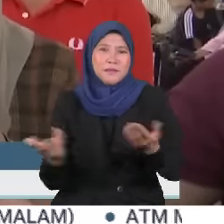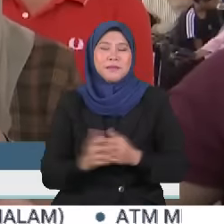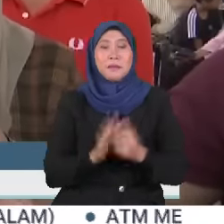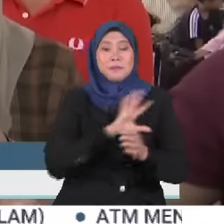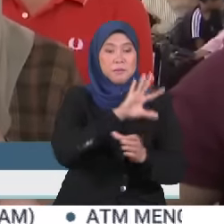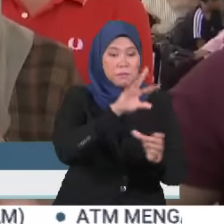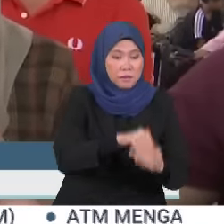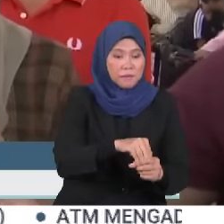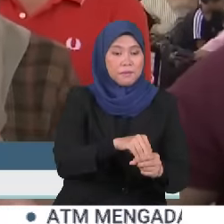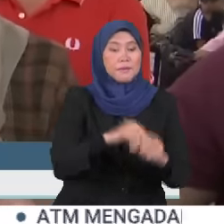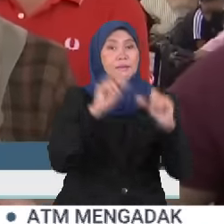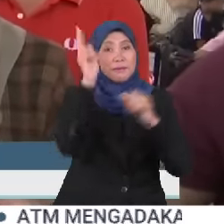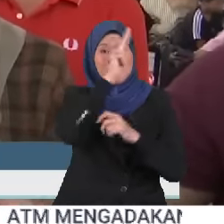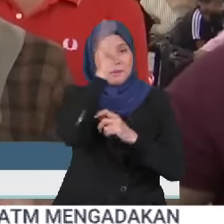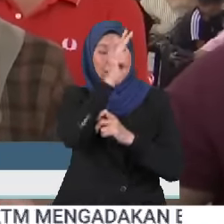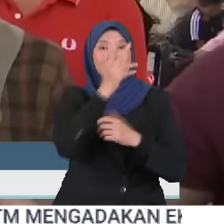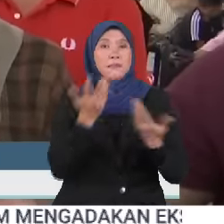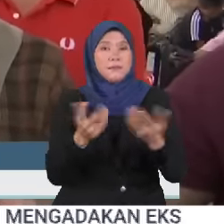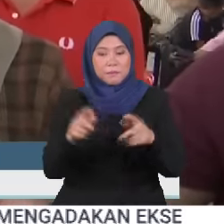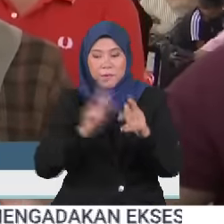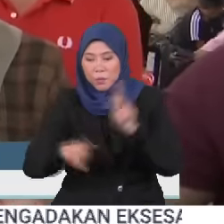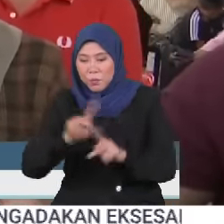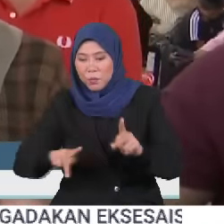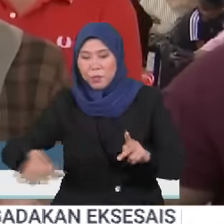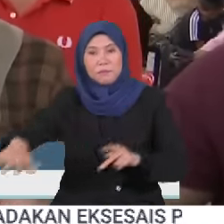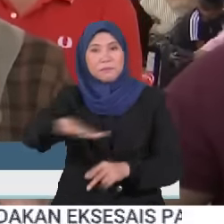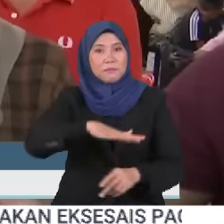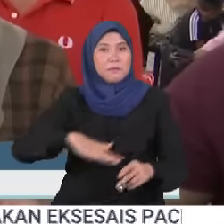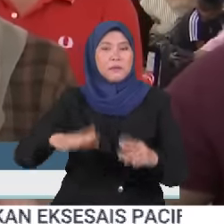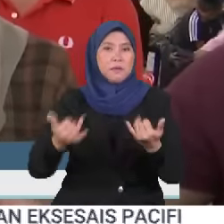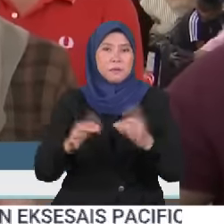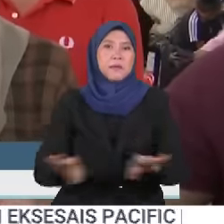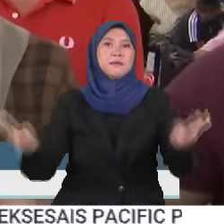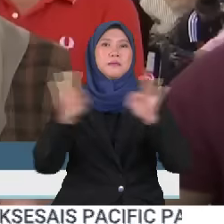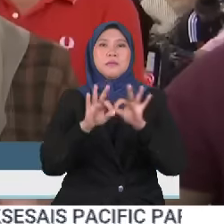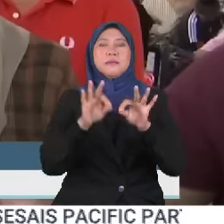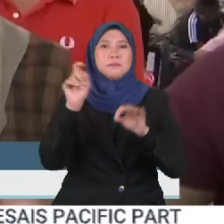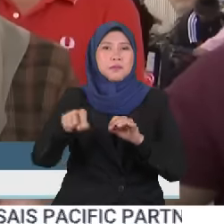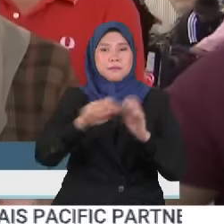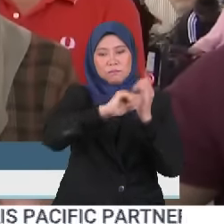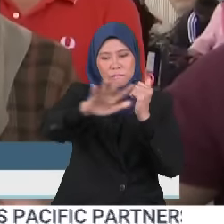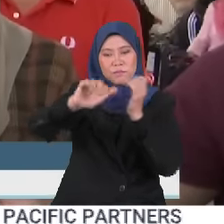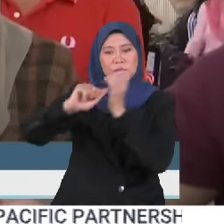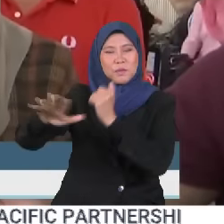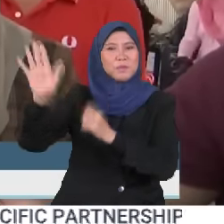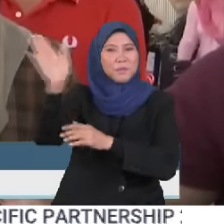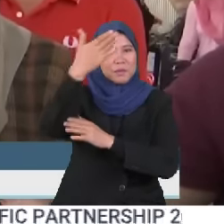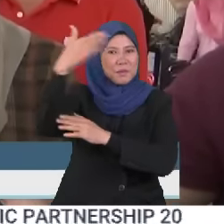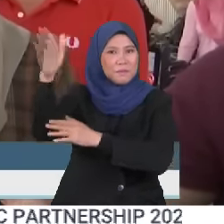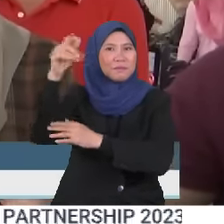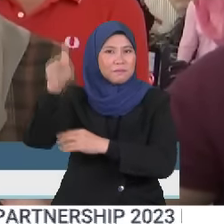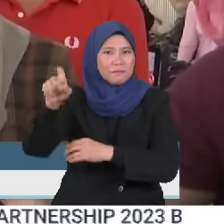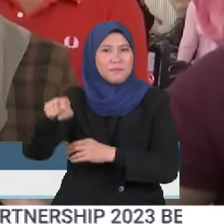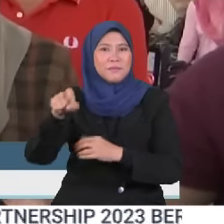bukan hanya daripada agensi kerajaan one penting lah untuk menyadarkan dan juga memastikan